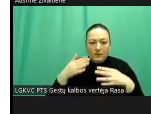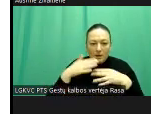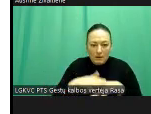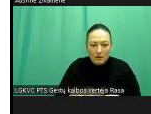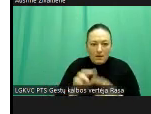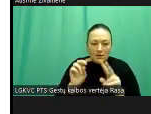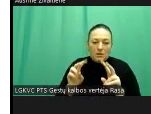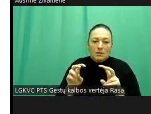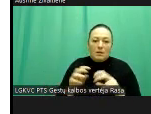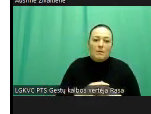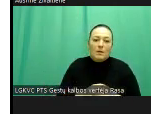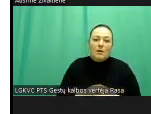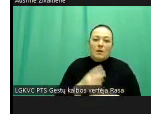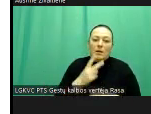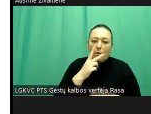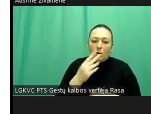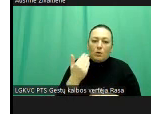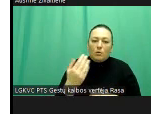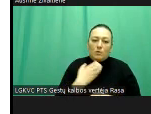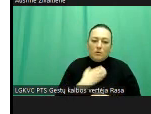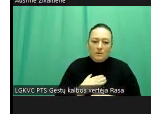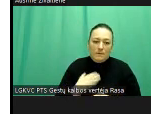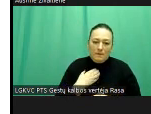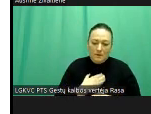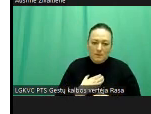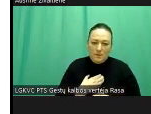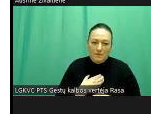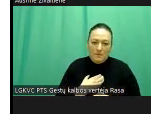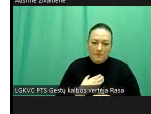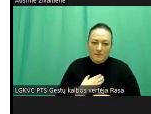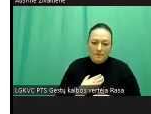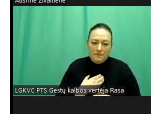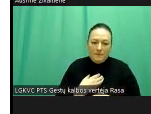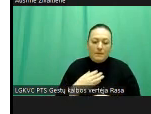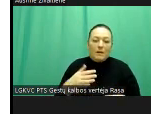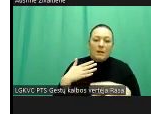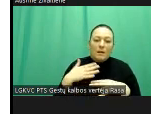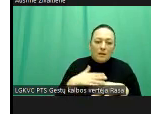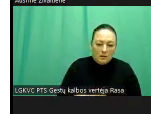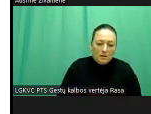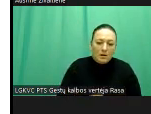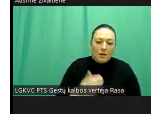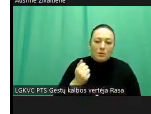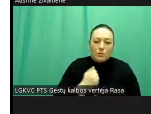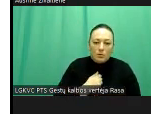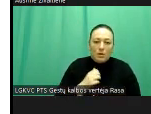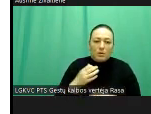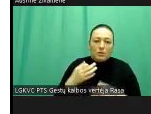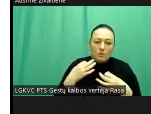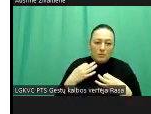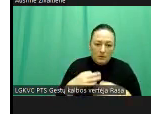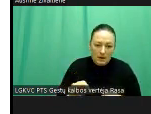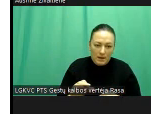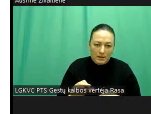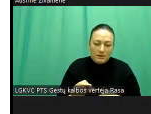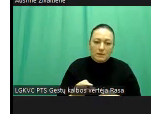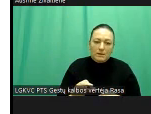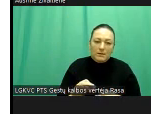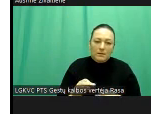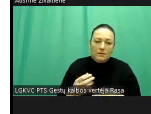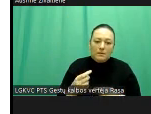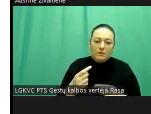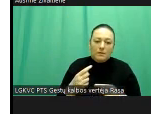Ir tai rodo jos svarbą. Taipgi, integravimas tikrai turėtų leisti peržengti ribas iš vieno